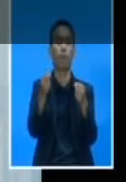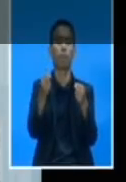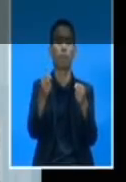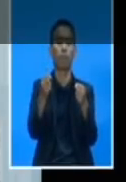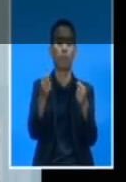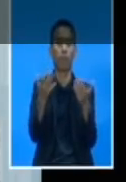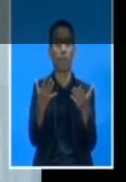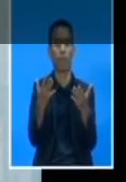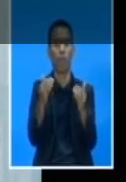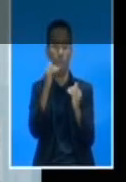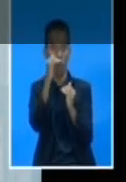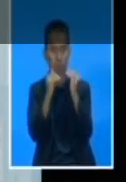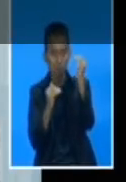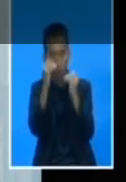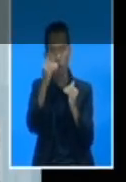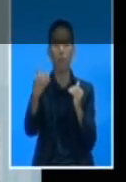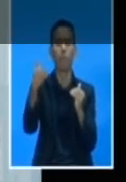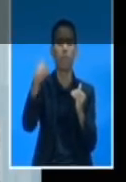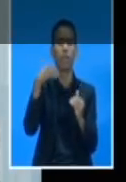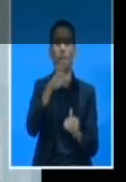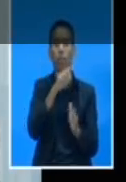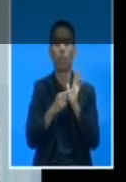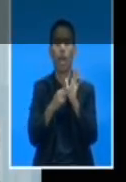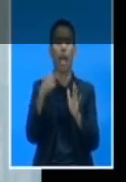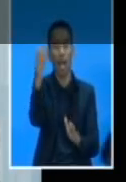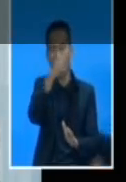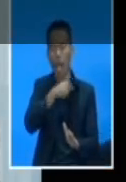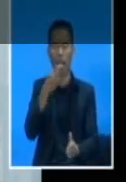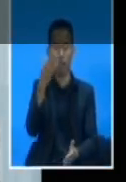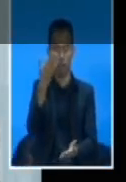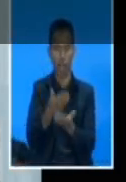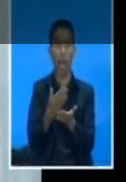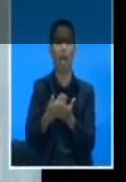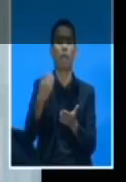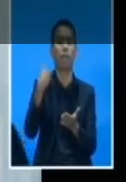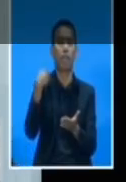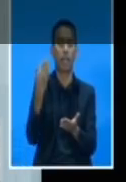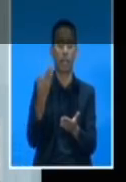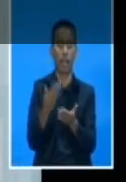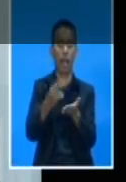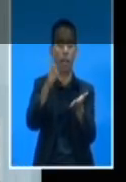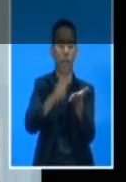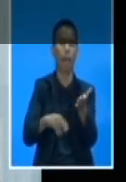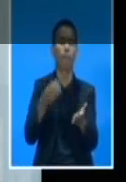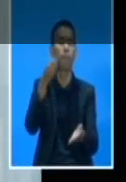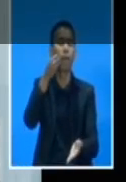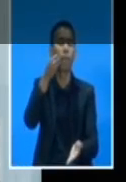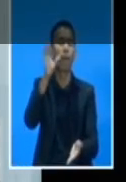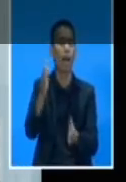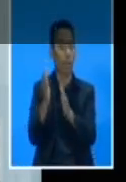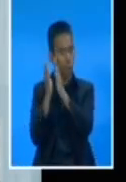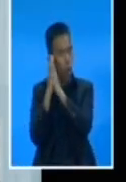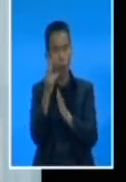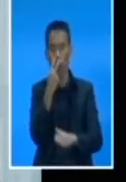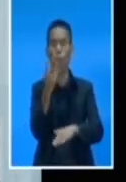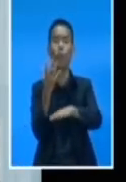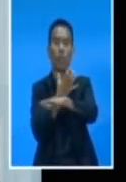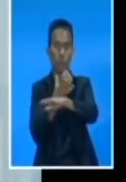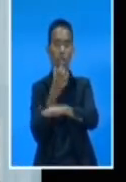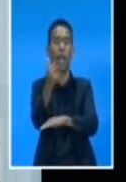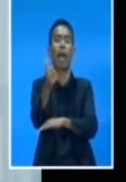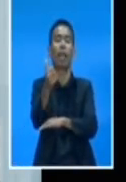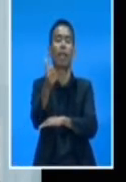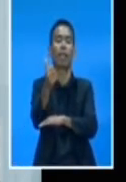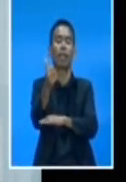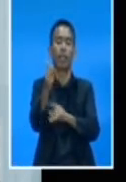ความเหลื่อมล้ำเกิดทันทีครับถ้าคนนั้นมีตังค์เสียค่าปรับกลับบ้านนอนดูทีวีดูบุพเพสันนิวาส